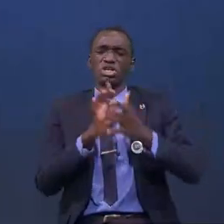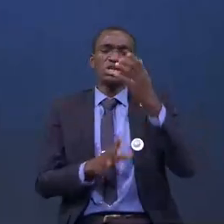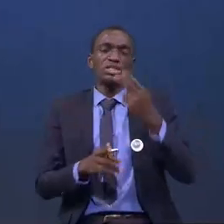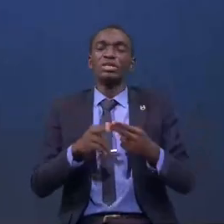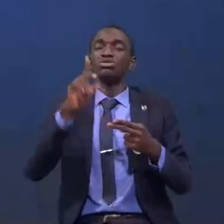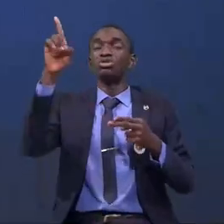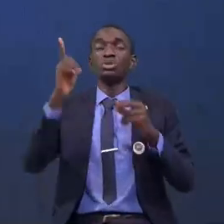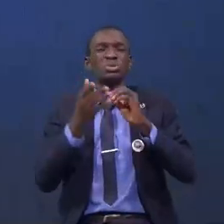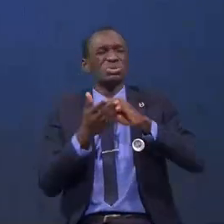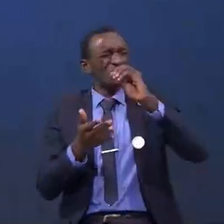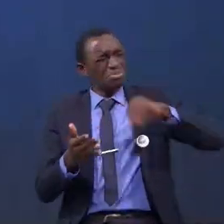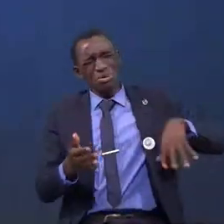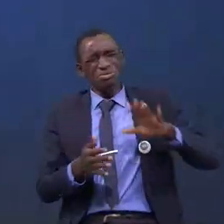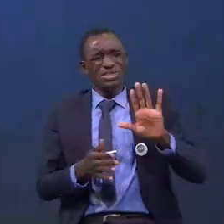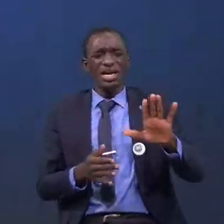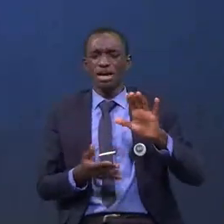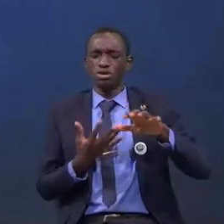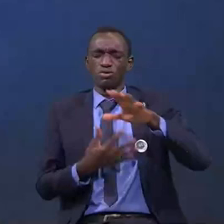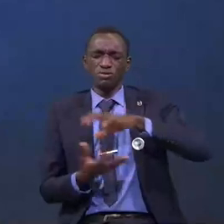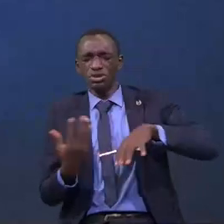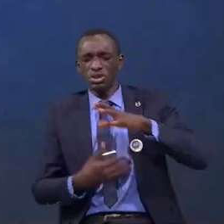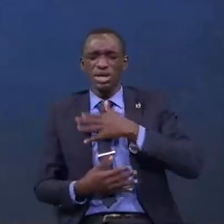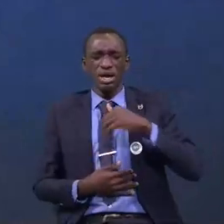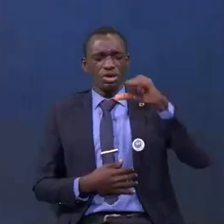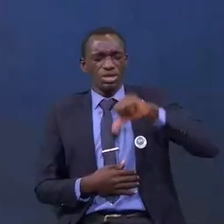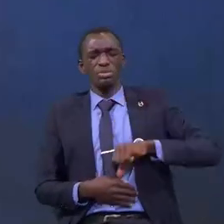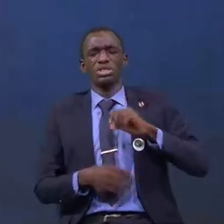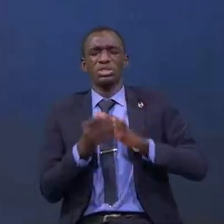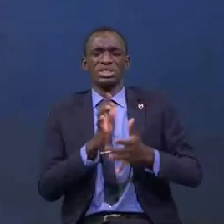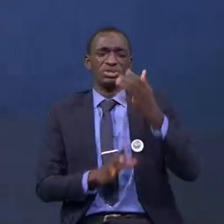Ôte la condamnation, la confusion de leur vie.